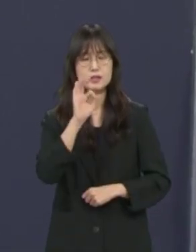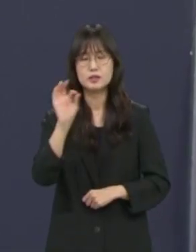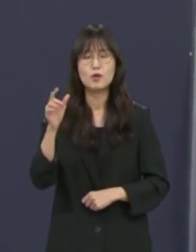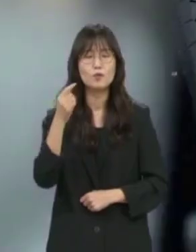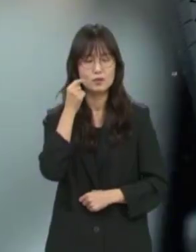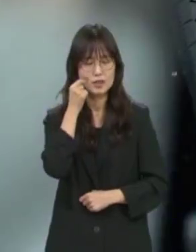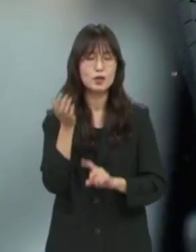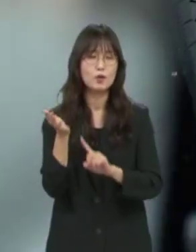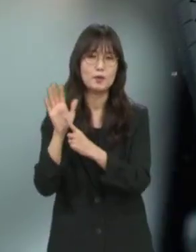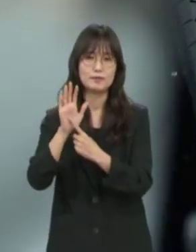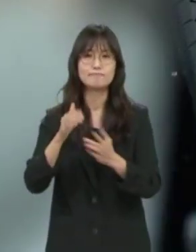말했습니다